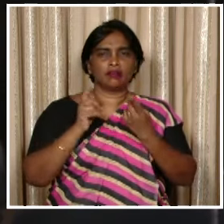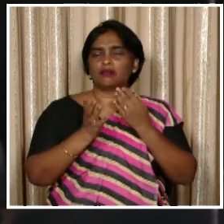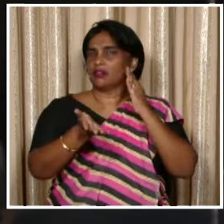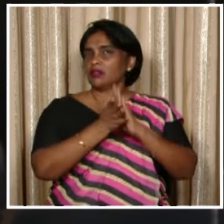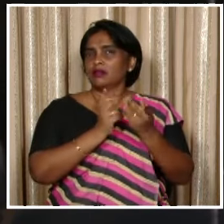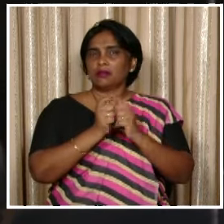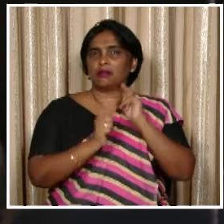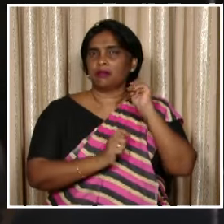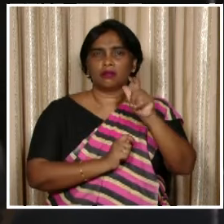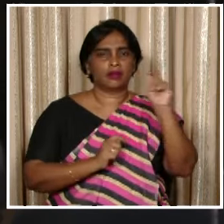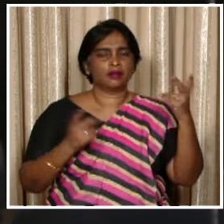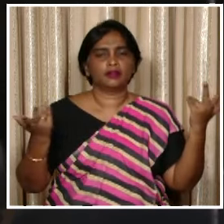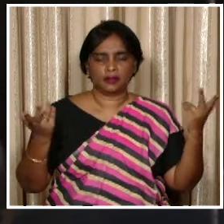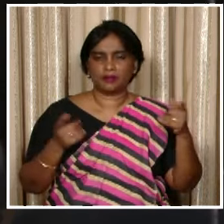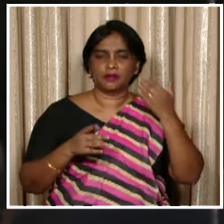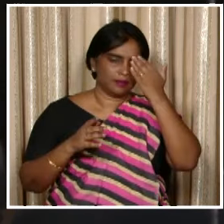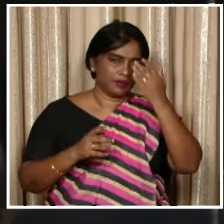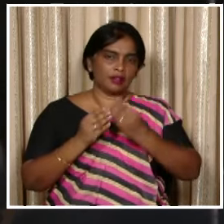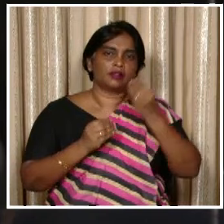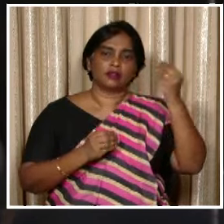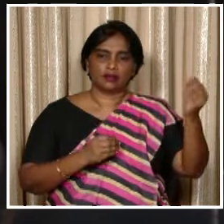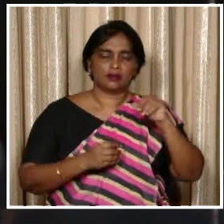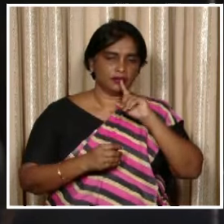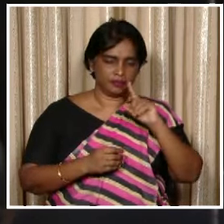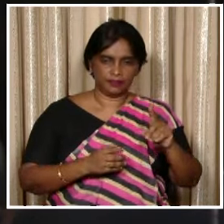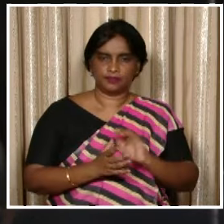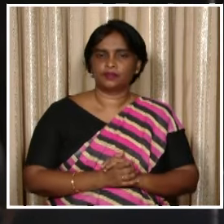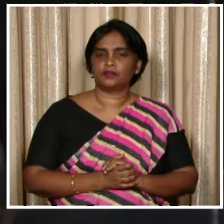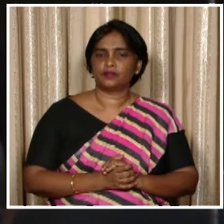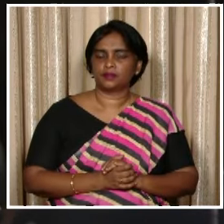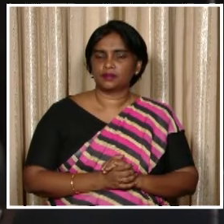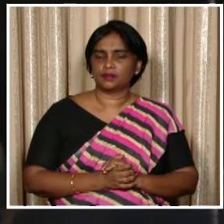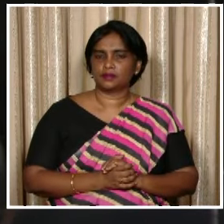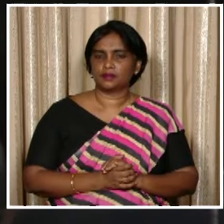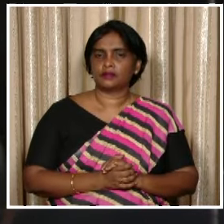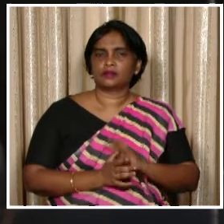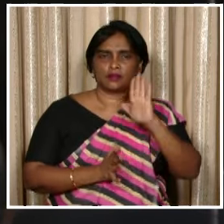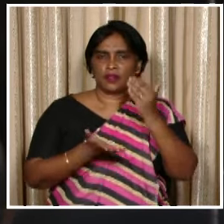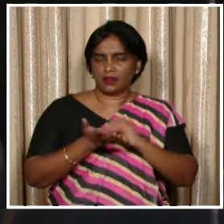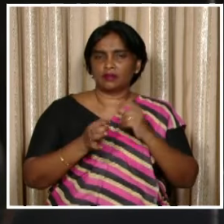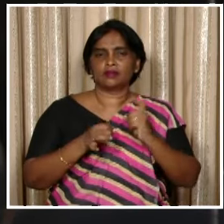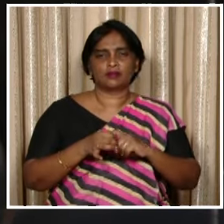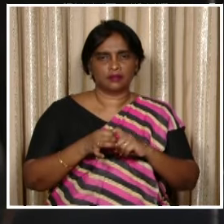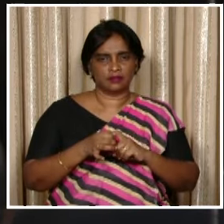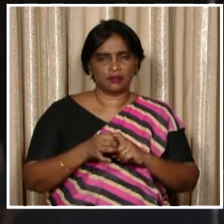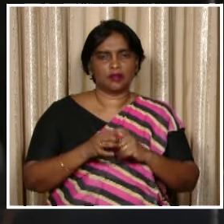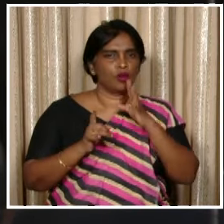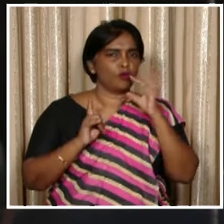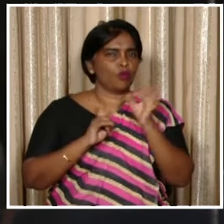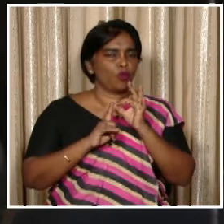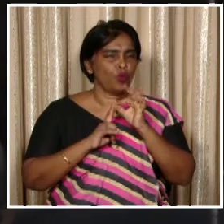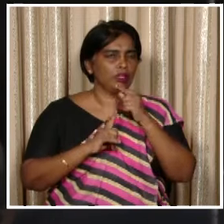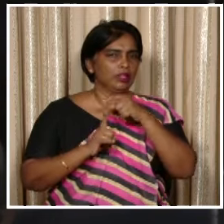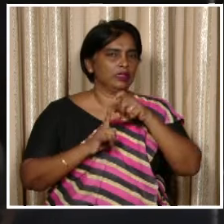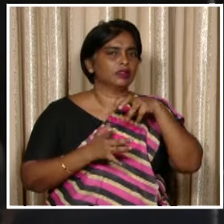විදියකට සතයක්වත් ලැබිලා නැහැ. ඒ කරුණා කරලා ලබා දෙන්න කියලා ඉල්ලීමක් කරනවා. තව ප්‍රශ්නයක් තියෙනවා, මේ පුත්තලම